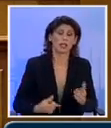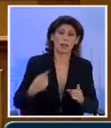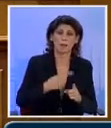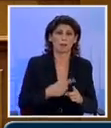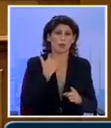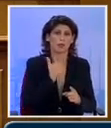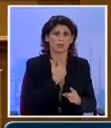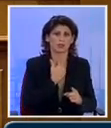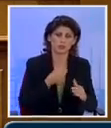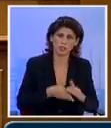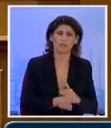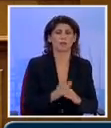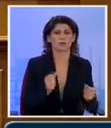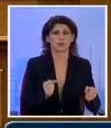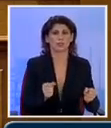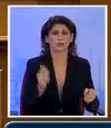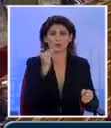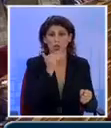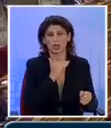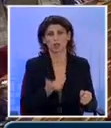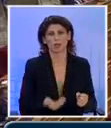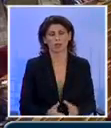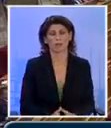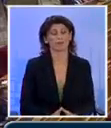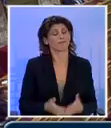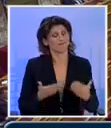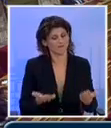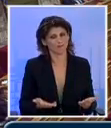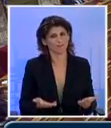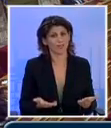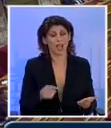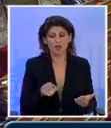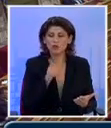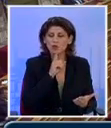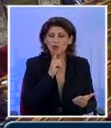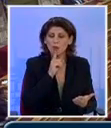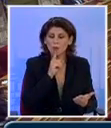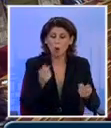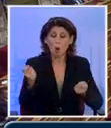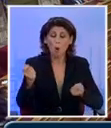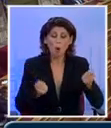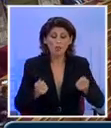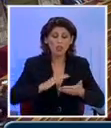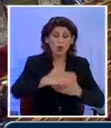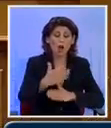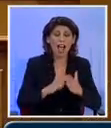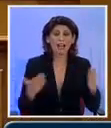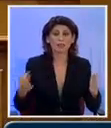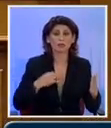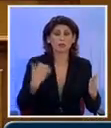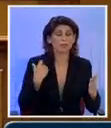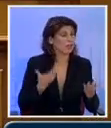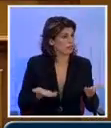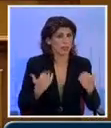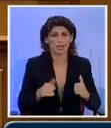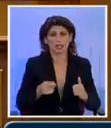βγούμε από την κρίση το τάχιστο δυνατό. Να λοιπόν ο δικός χάρτης που είπατε ότι δεν υπάρχει για την έξοδο